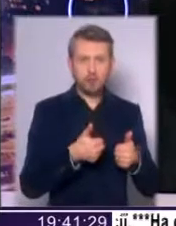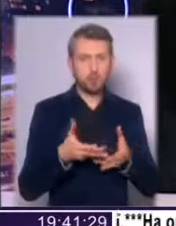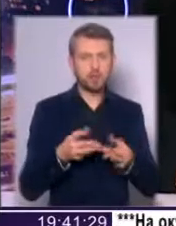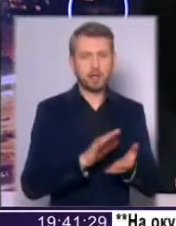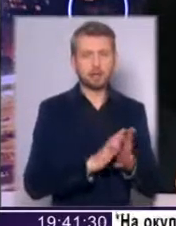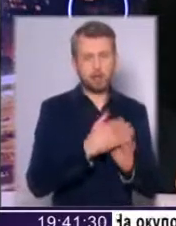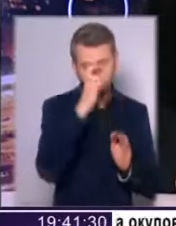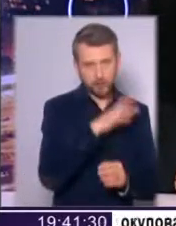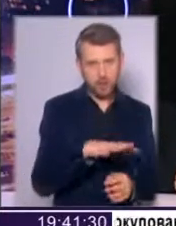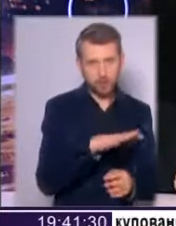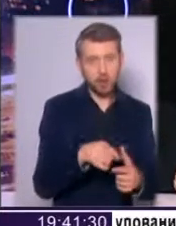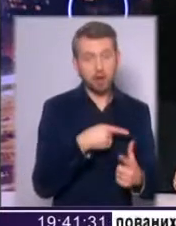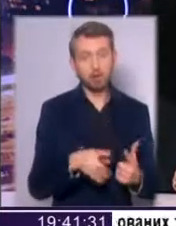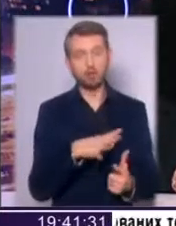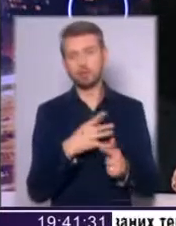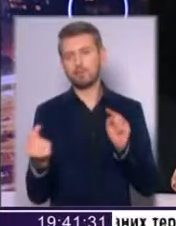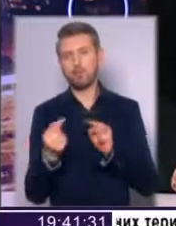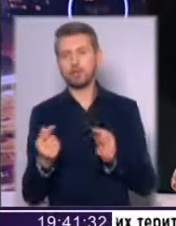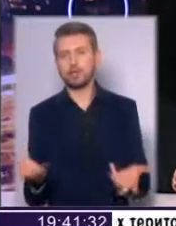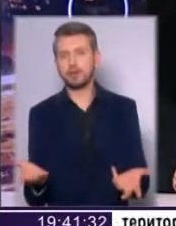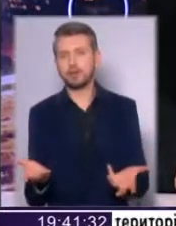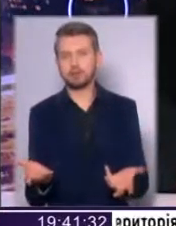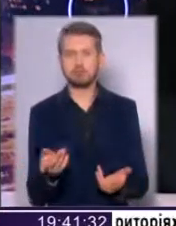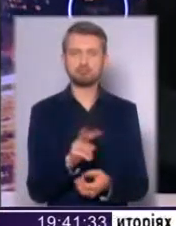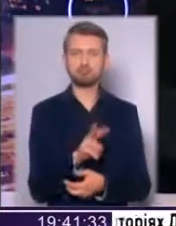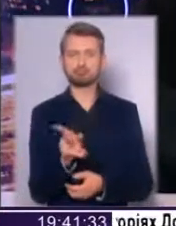ситуацію в країні або бути в опозиції. От я